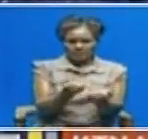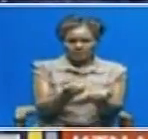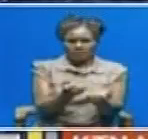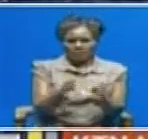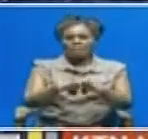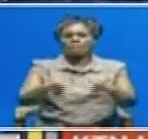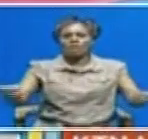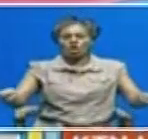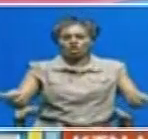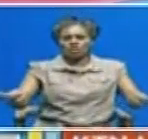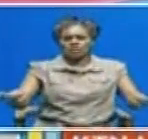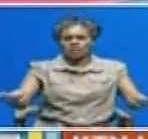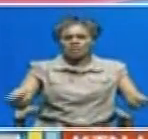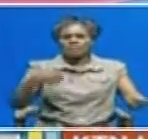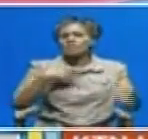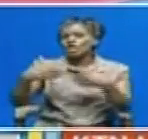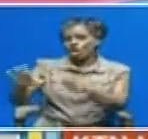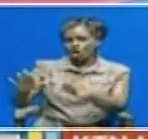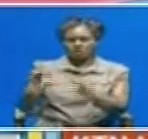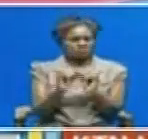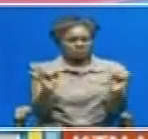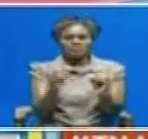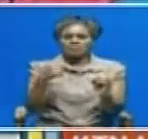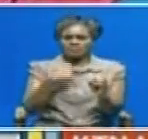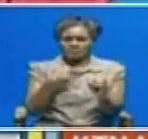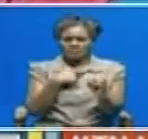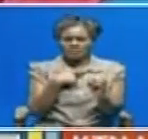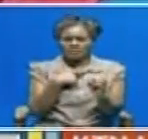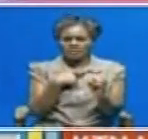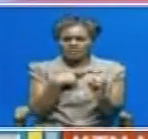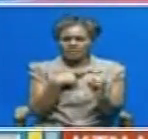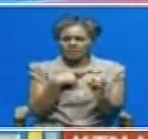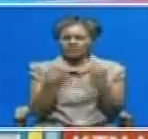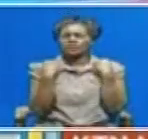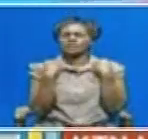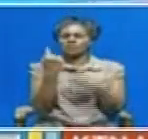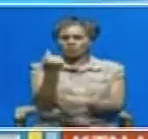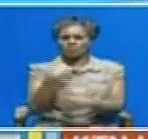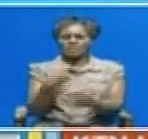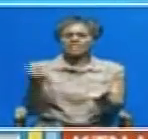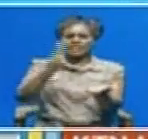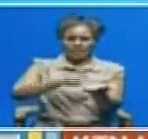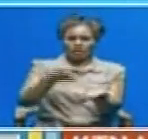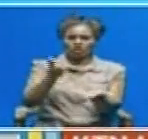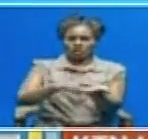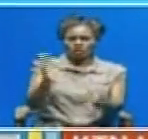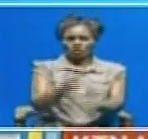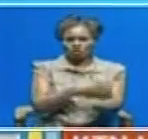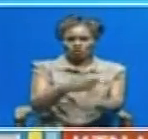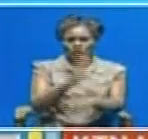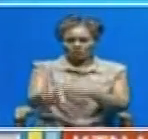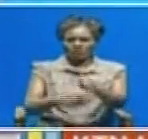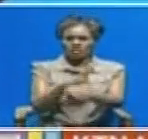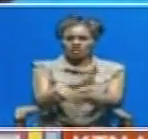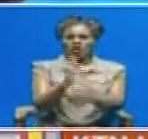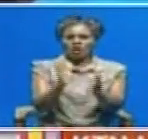pia nimenunua plot. Sijapotea sana. Kile kitu ambacho kilifanya nikazuba kidogo ni na rekodi nyimbo zingine, tukua tunaweka kwenye video